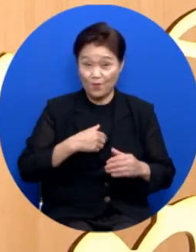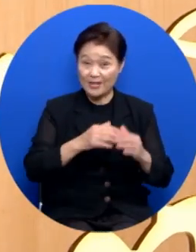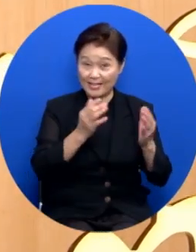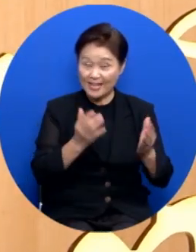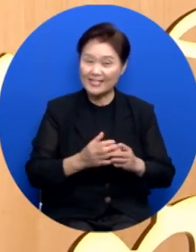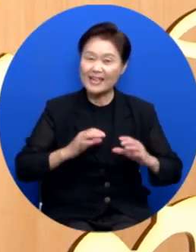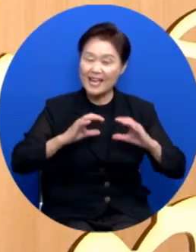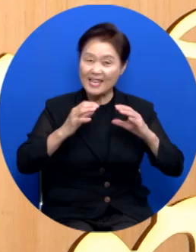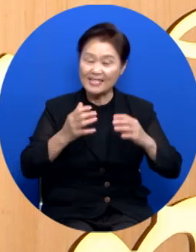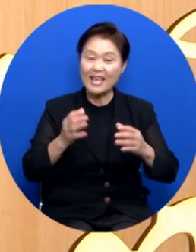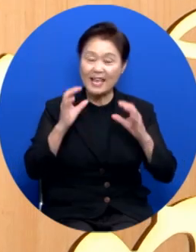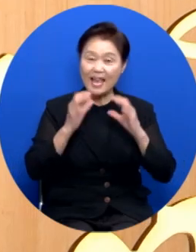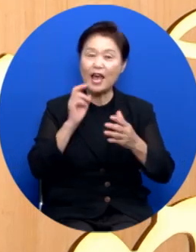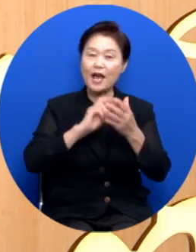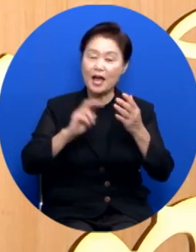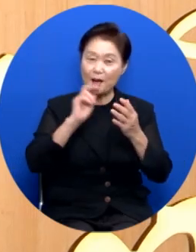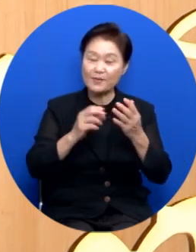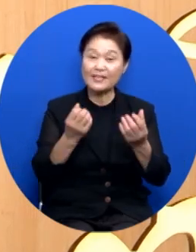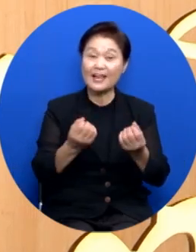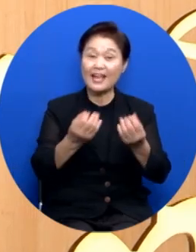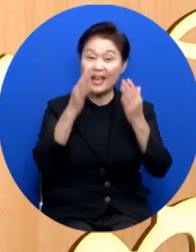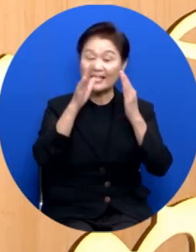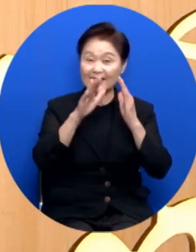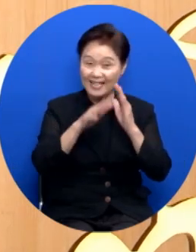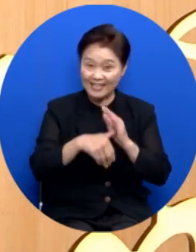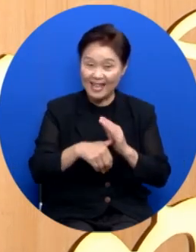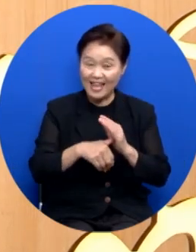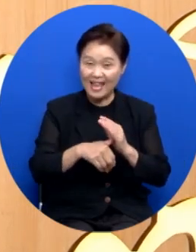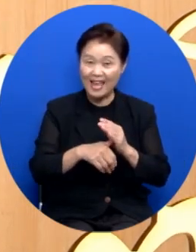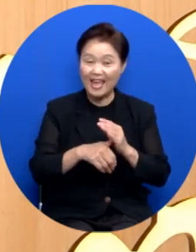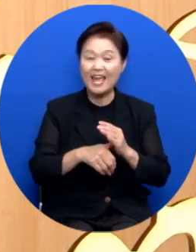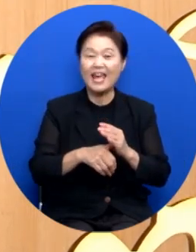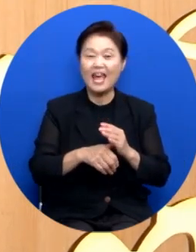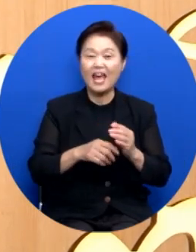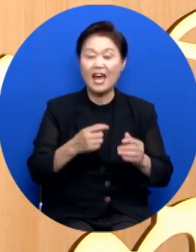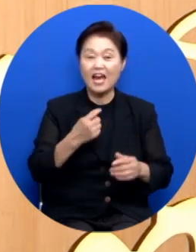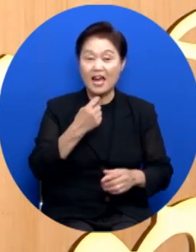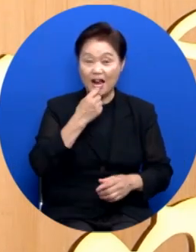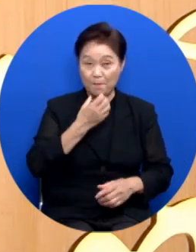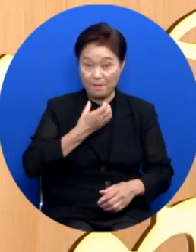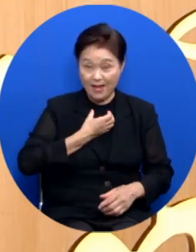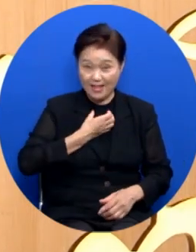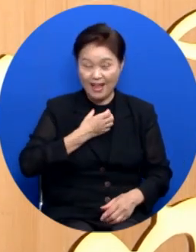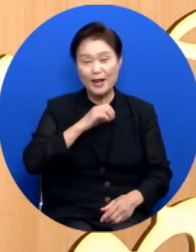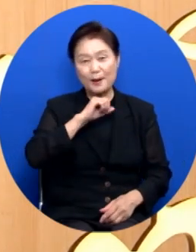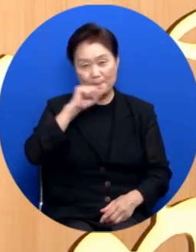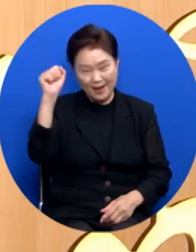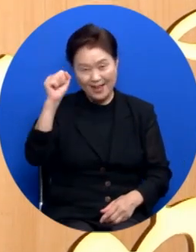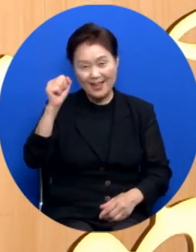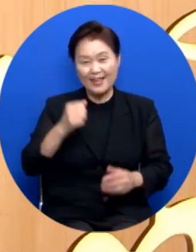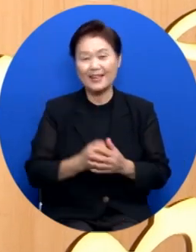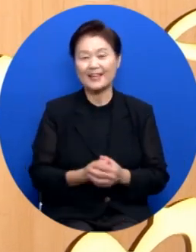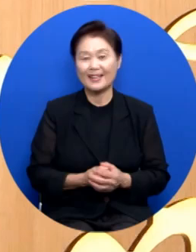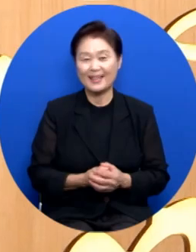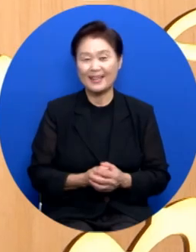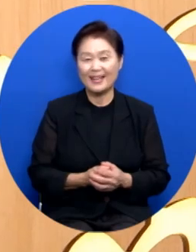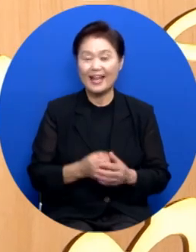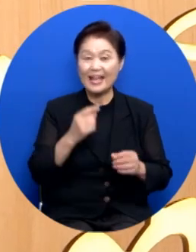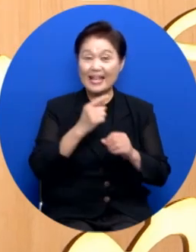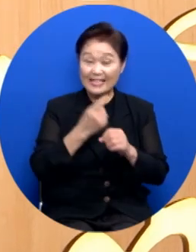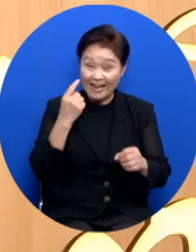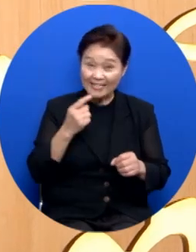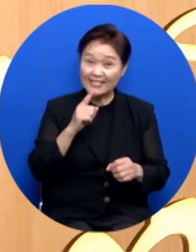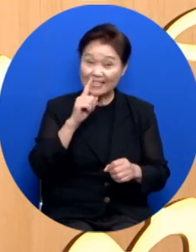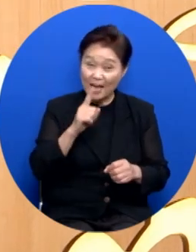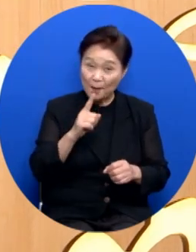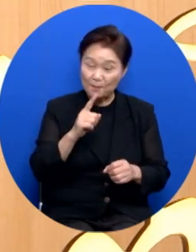세계합창 대회 그 파 방상 경영에서 은메달을 이번에도 또 땄습니다 그래서 에이어서